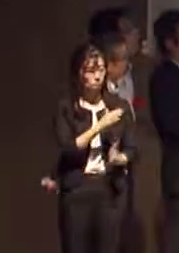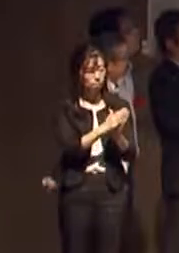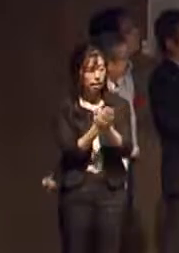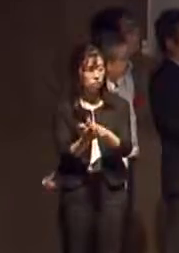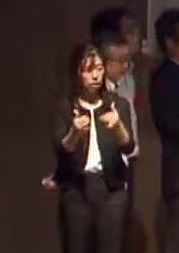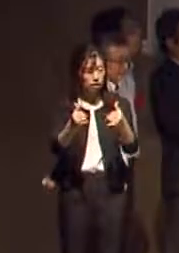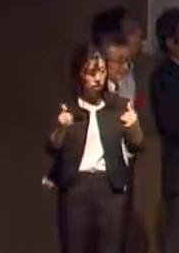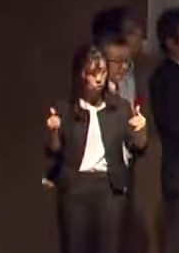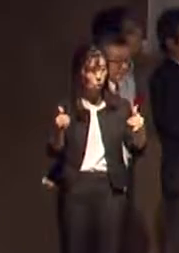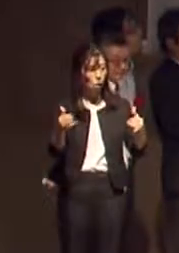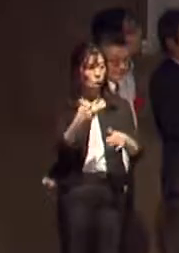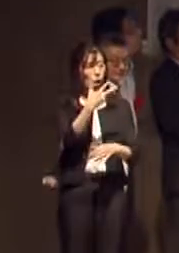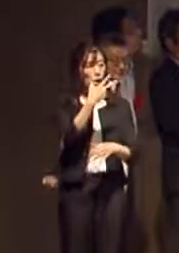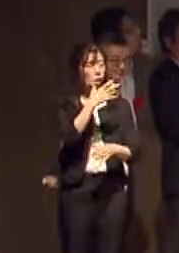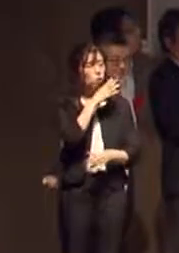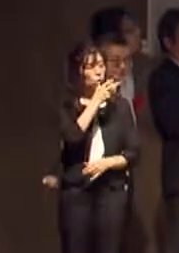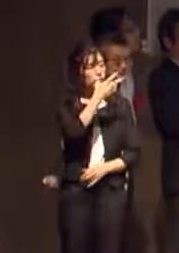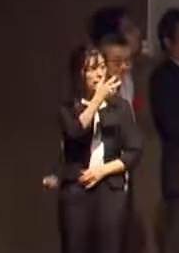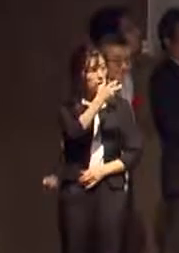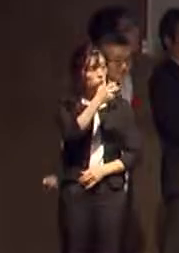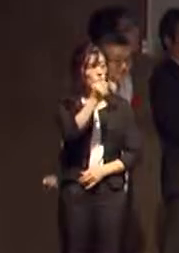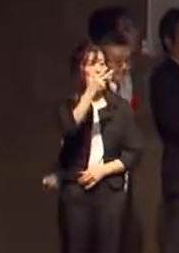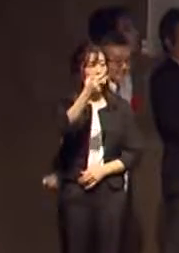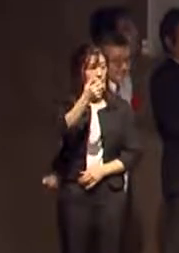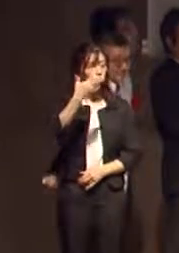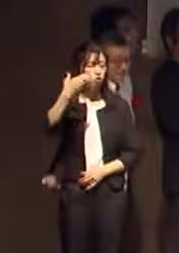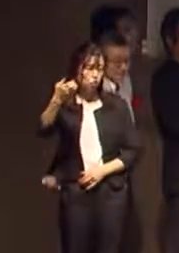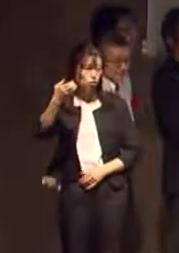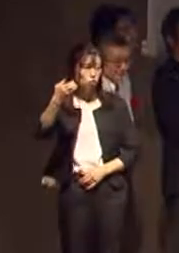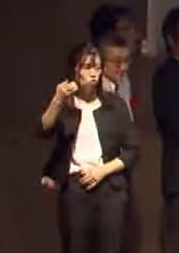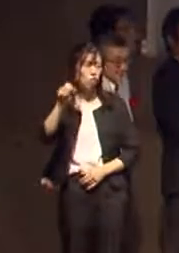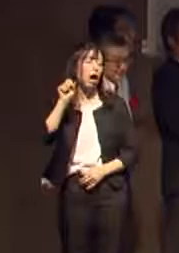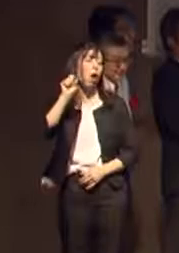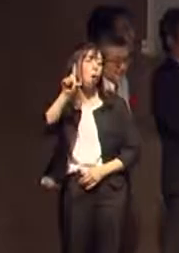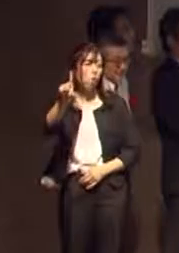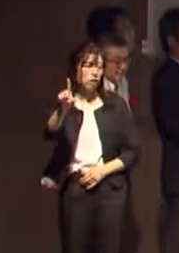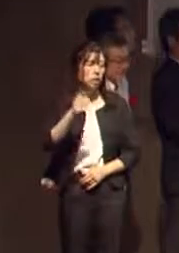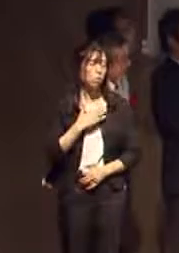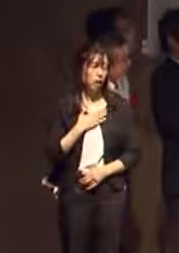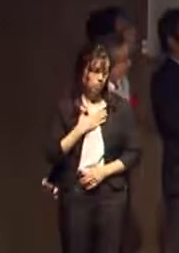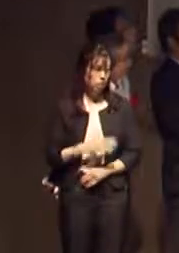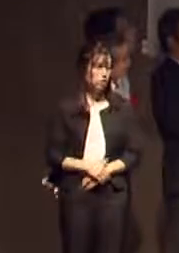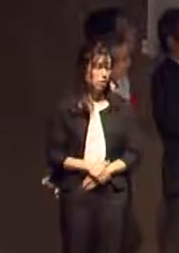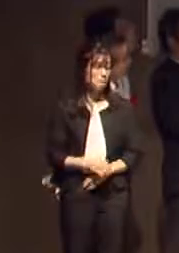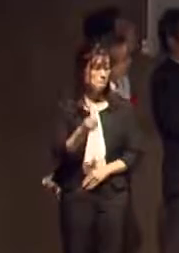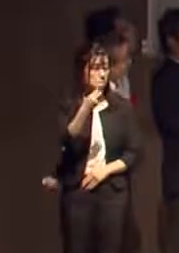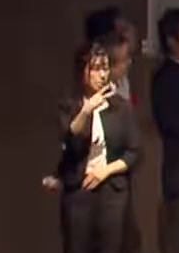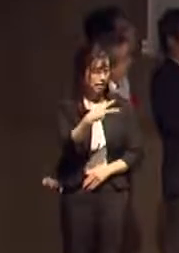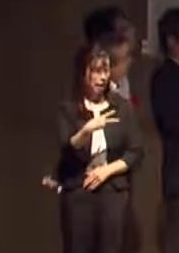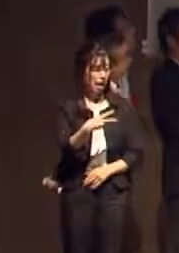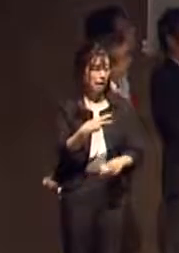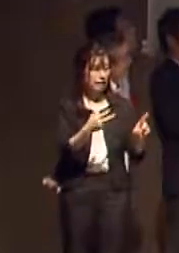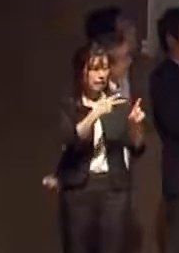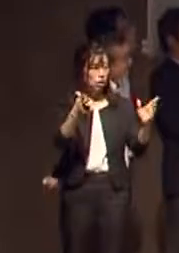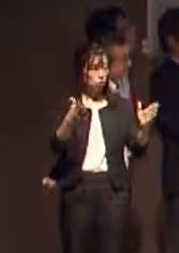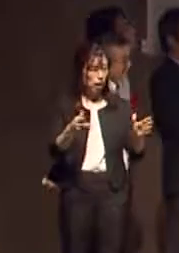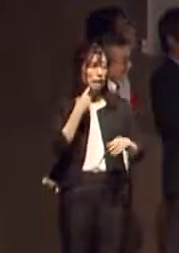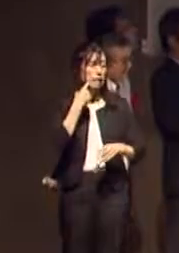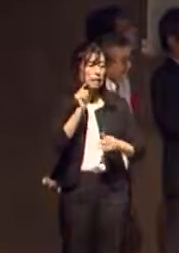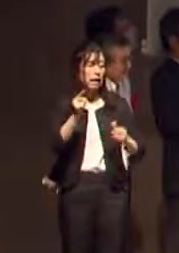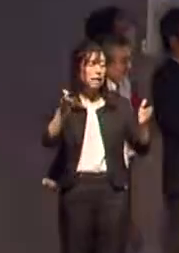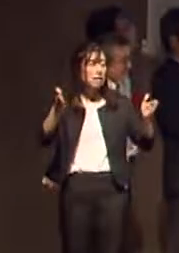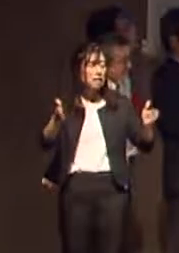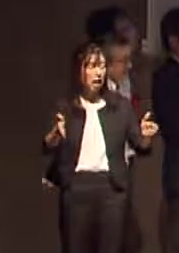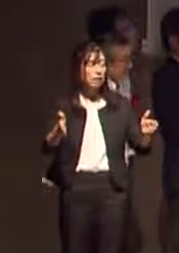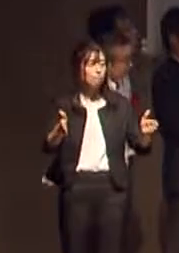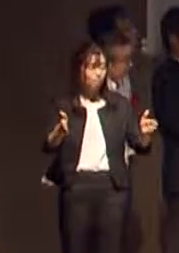た方70代、80代、90代の方が大変多いということが分かります。また1週間以内、1ヶ月以内という